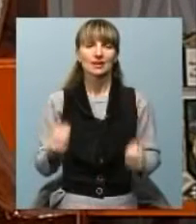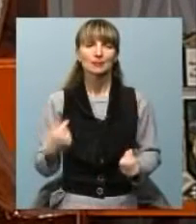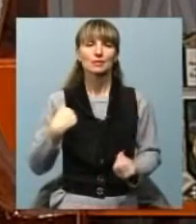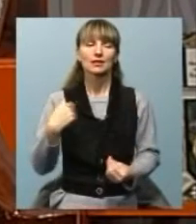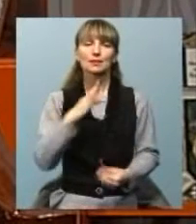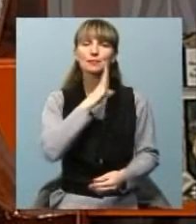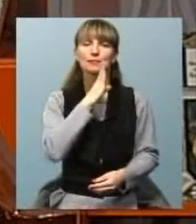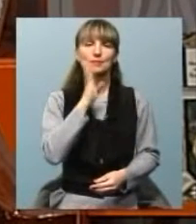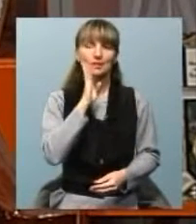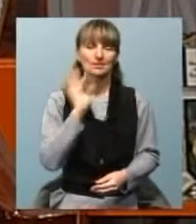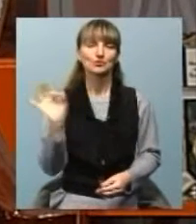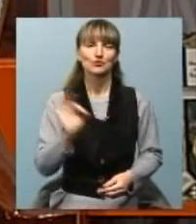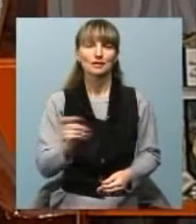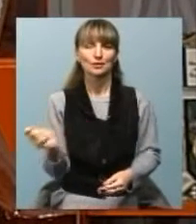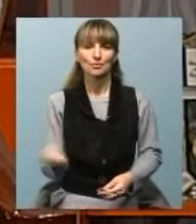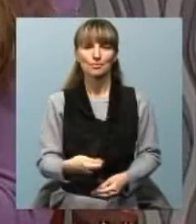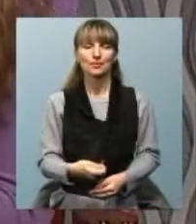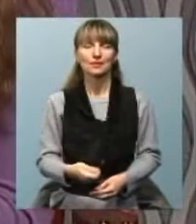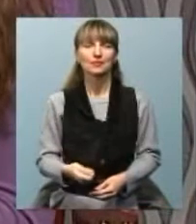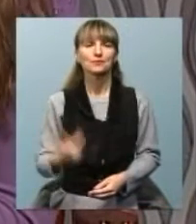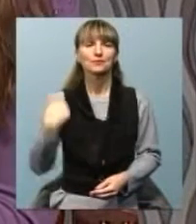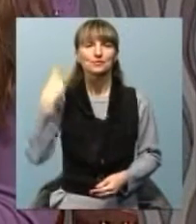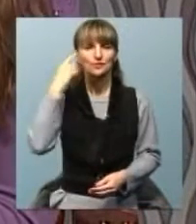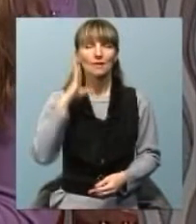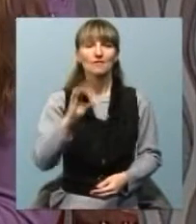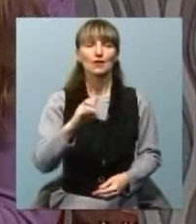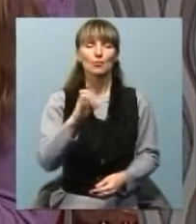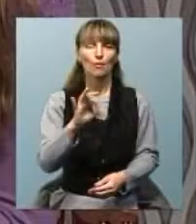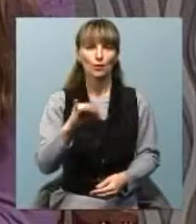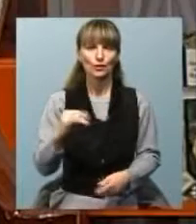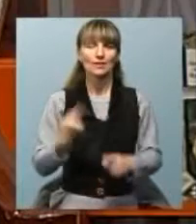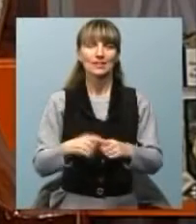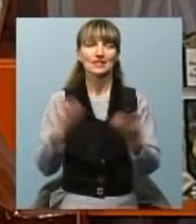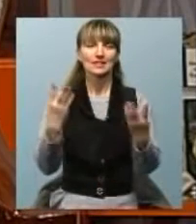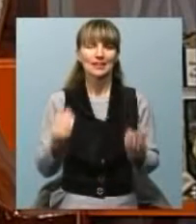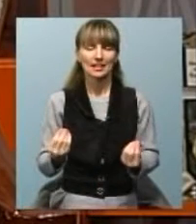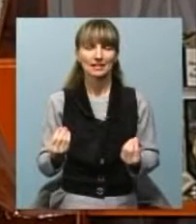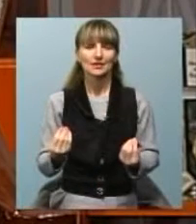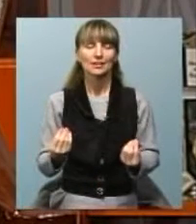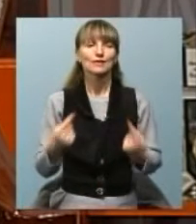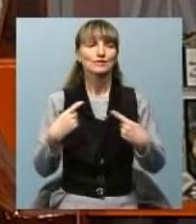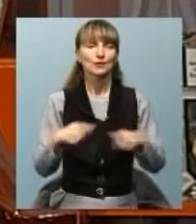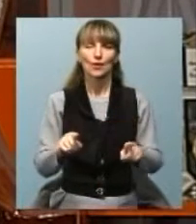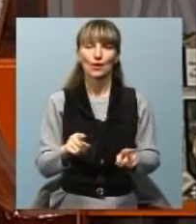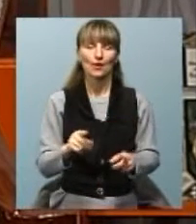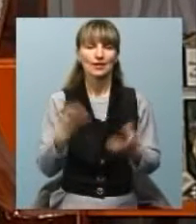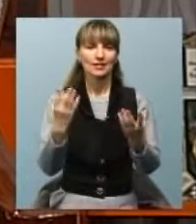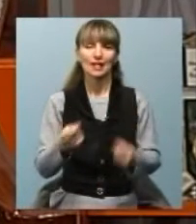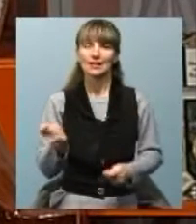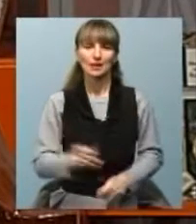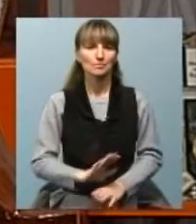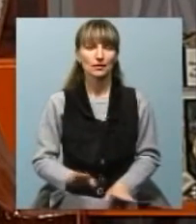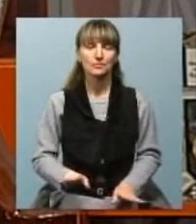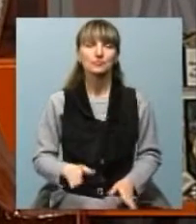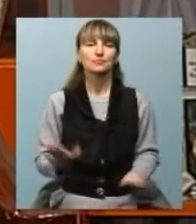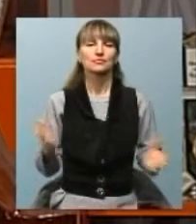Мене мати часто б'є. Я сподіваюся, вербую і саме в цей день. Так, більше жодного разу тебе не б'є. А